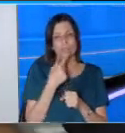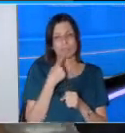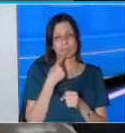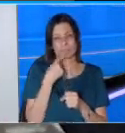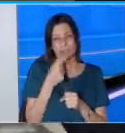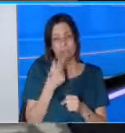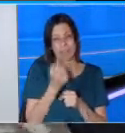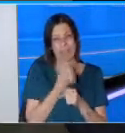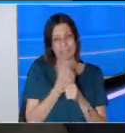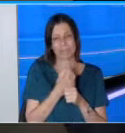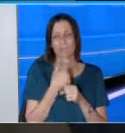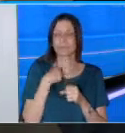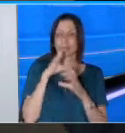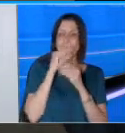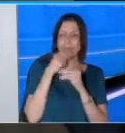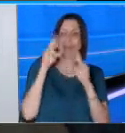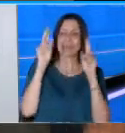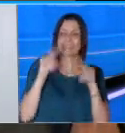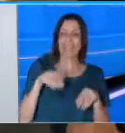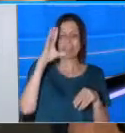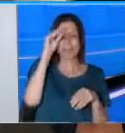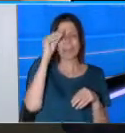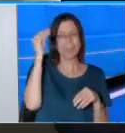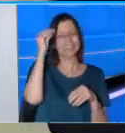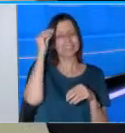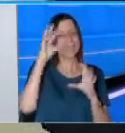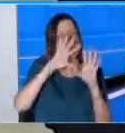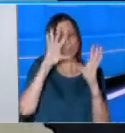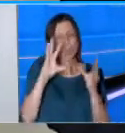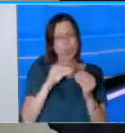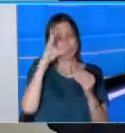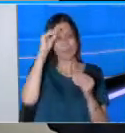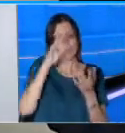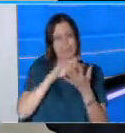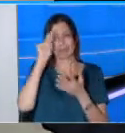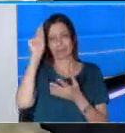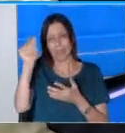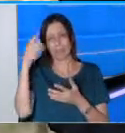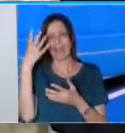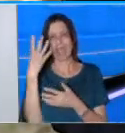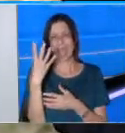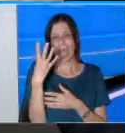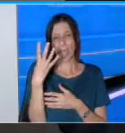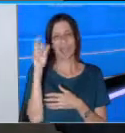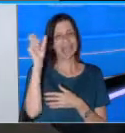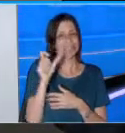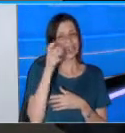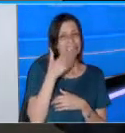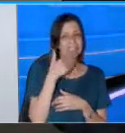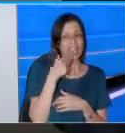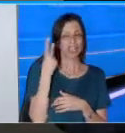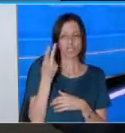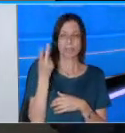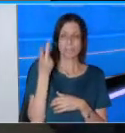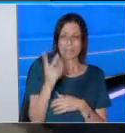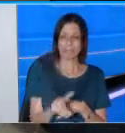נושא השבת הבנים, מזכירים, צריך לומר לכולם שהבנים נמצאים שם, ארבעה אזרחי ישראל, שני